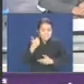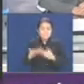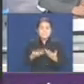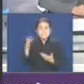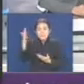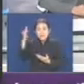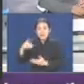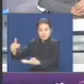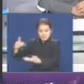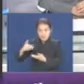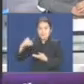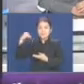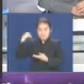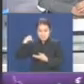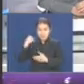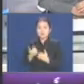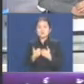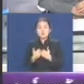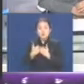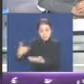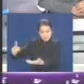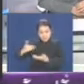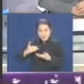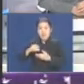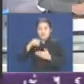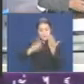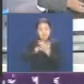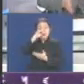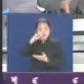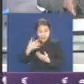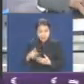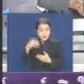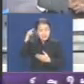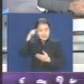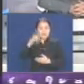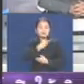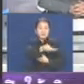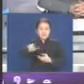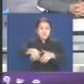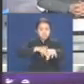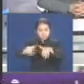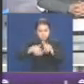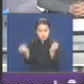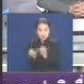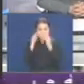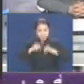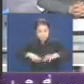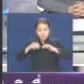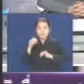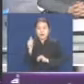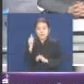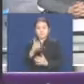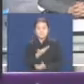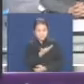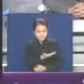เยอะเลยค่ะแล้วก็นอกจากนี้เองสามารถที่จะนำมาถึงไทยแล้วก็คิดว่าน่าจะสามารถแจกจ่ายให้กับพี่น้องประชาชนที่ขาดแคลนได้ด้วยนะคะ ค่ะเชิญค่